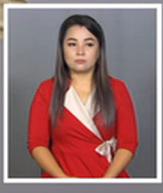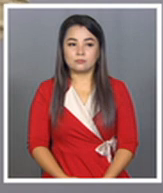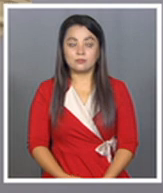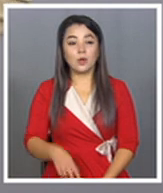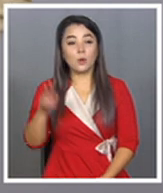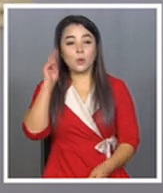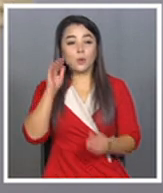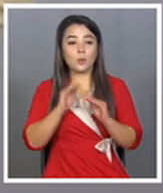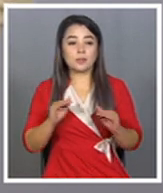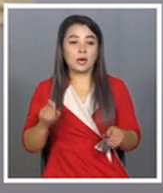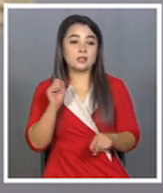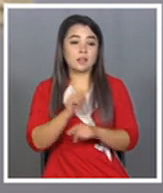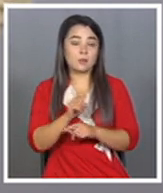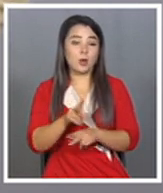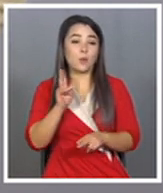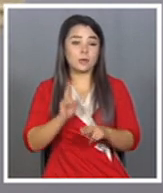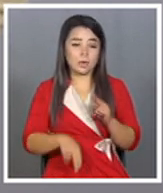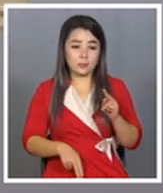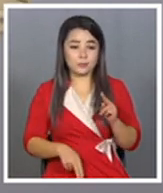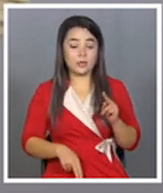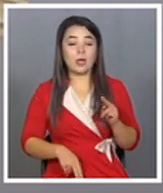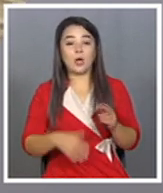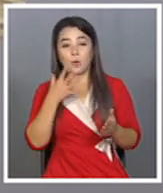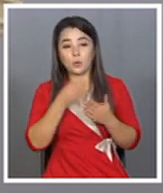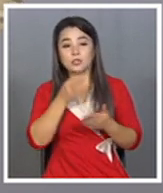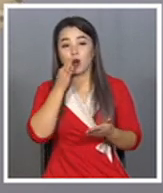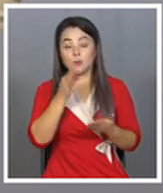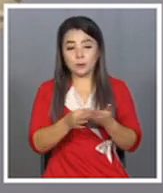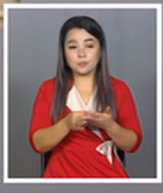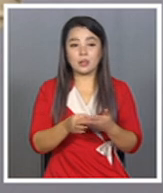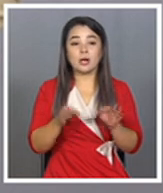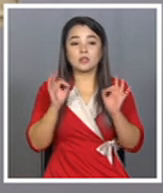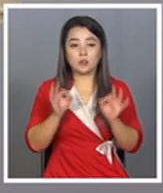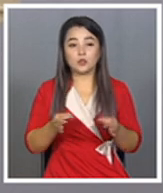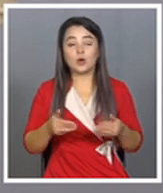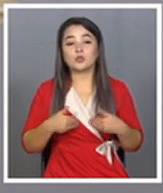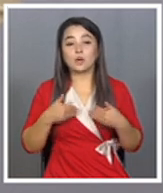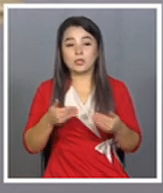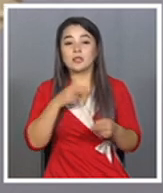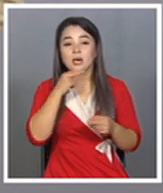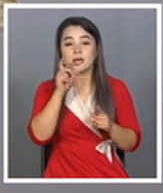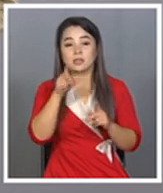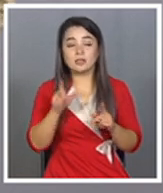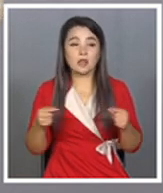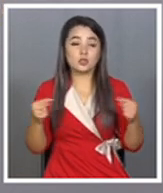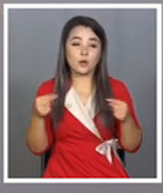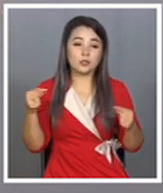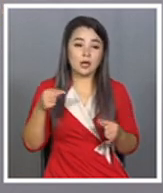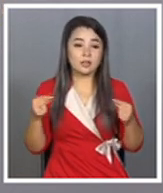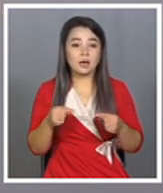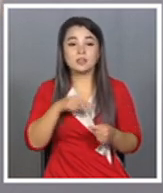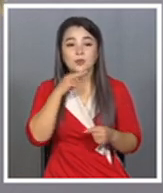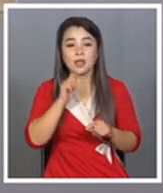Оқушылар, тапсырманы орындап болсаңыздар, өз жауаптарыңызды дұрыс нұсқасымен салыстырып көріңіздер.